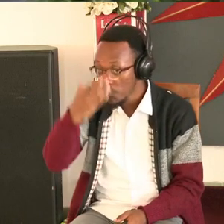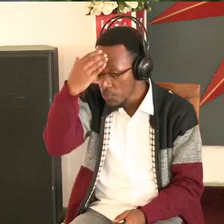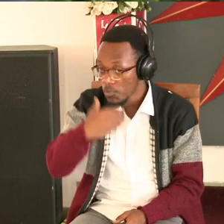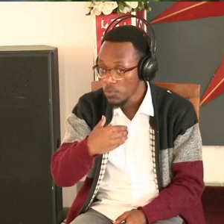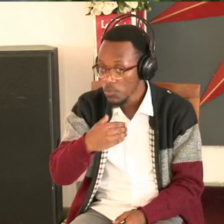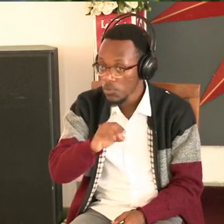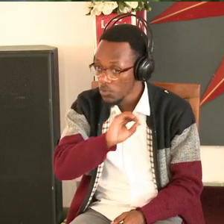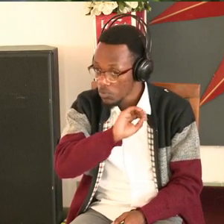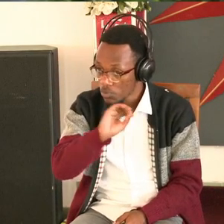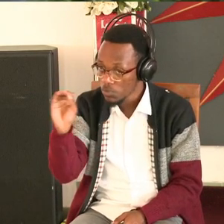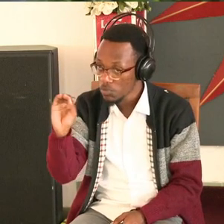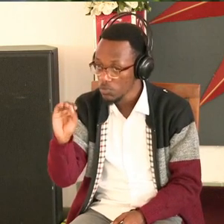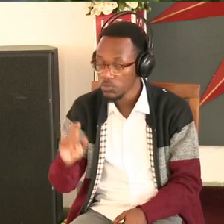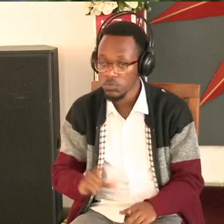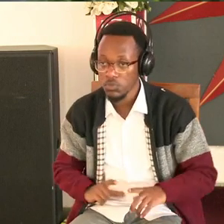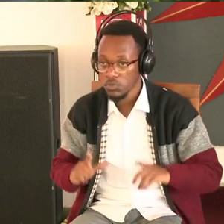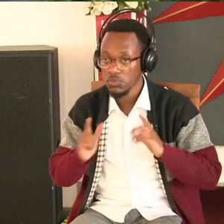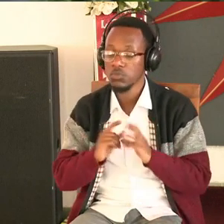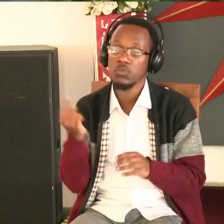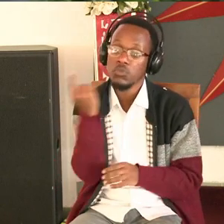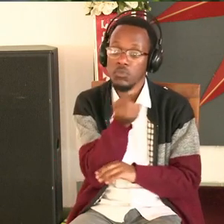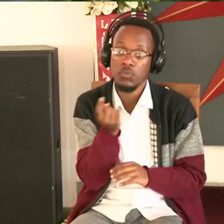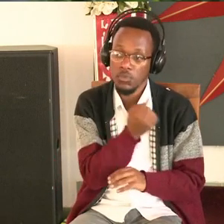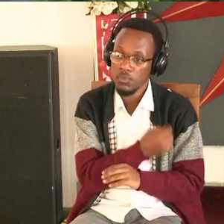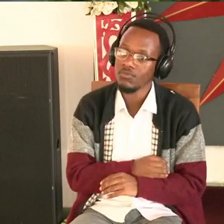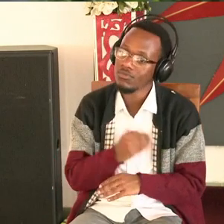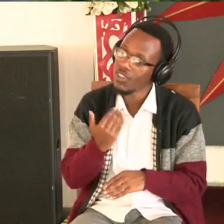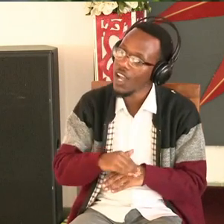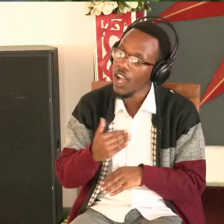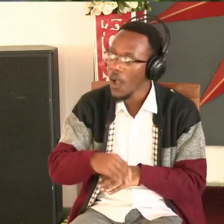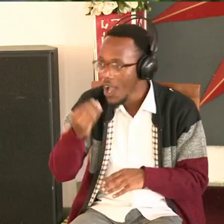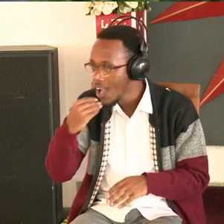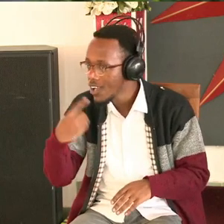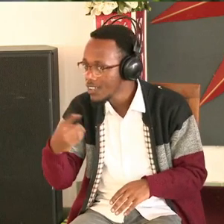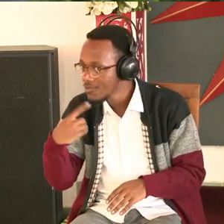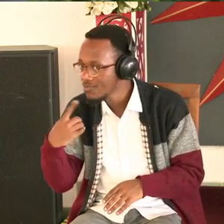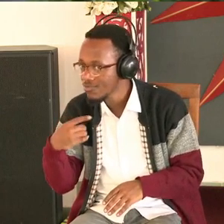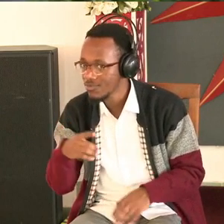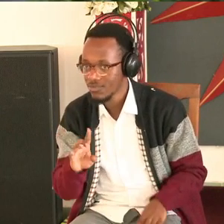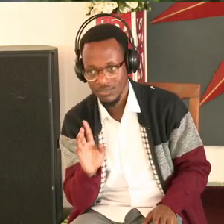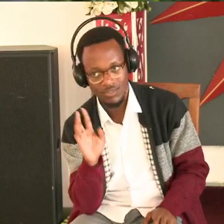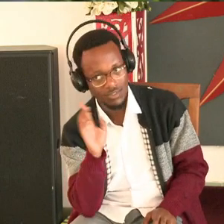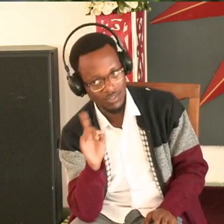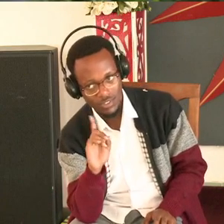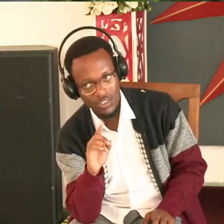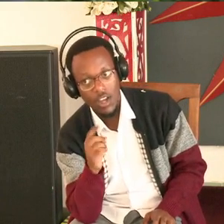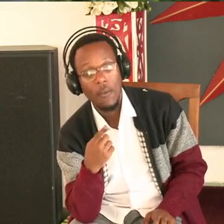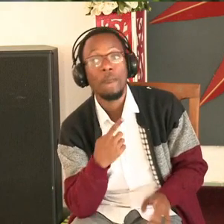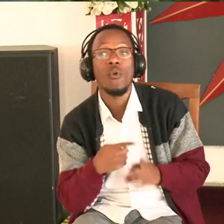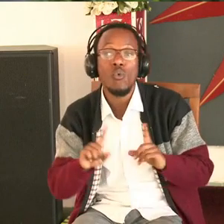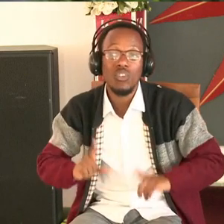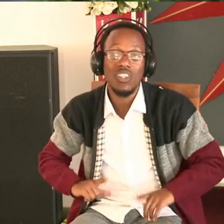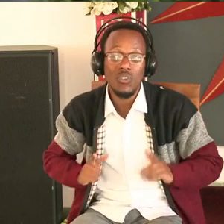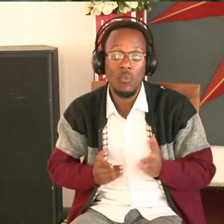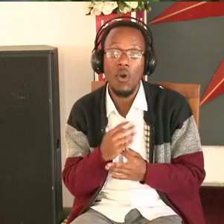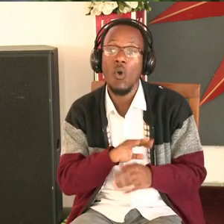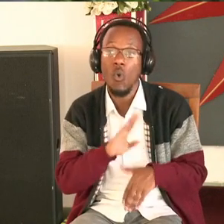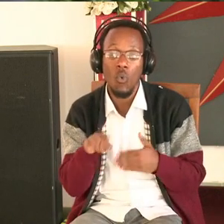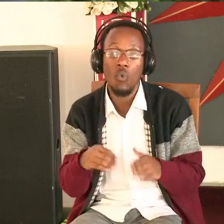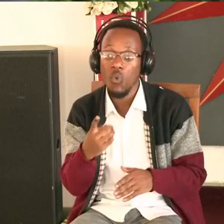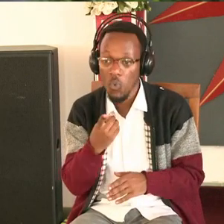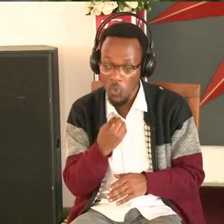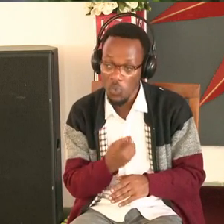vit umuntu tout de même pas de pain seulement. Gose ntatungwa n'imitsima gusa. Mais de tout ahubwo, ahubwo atungwa na buri jambo